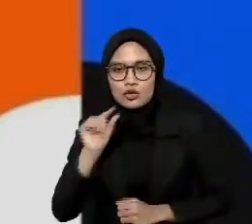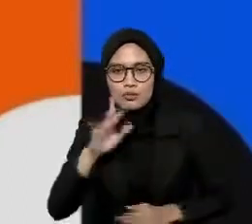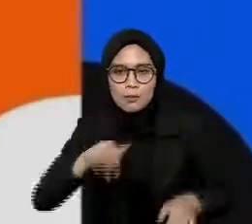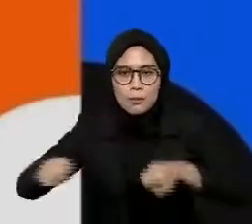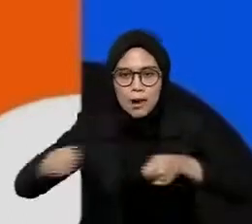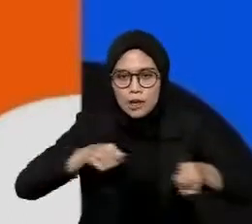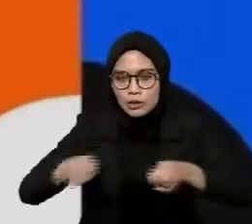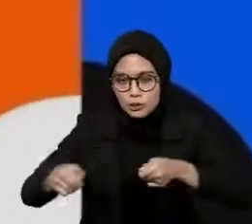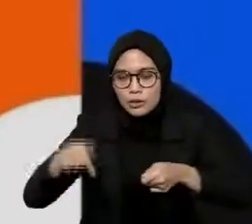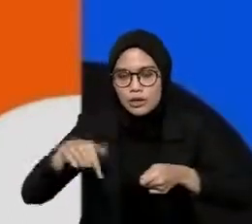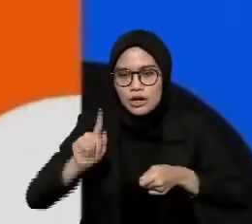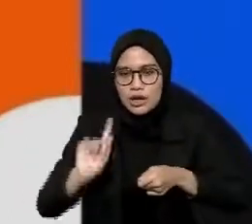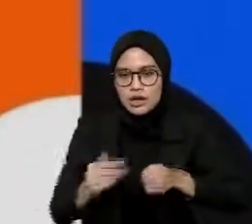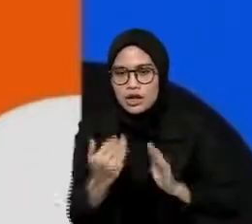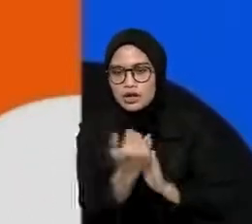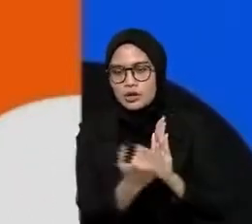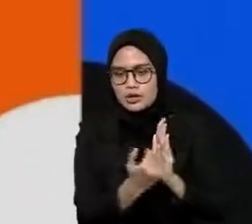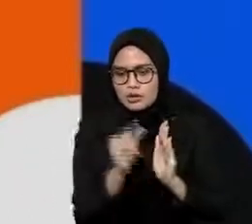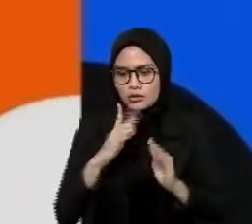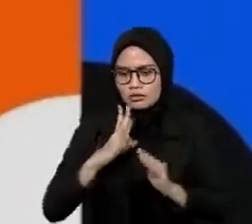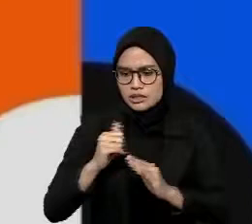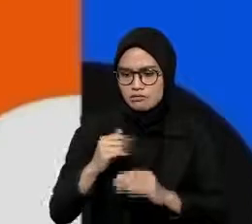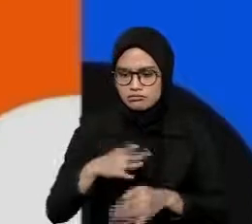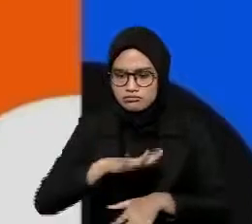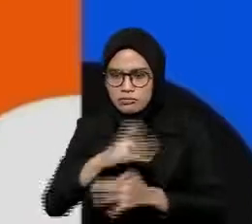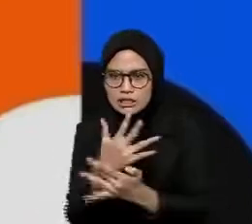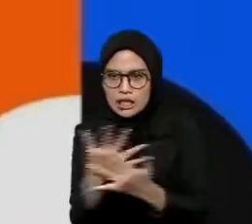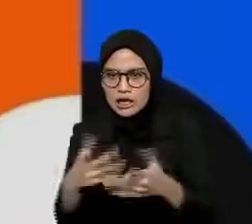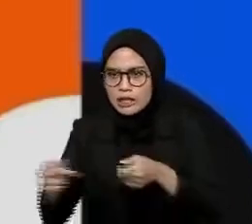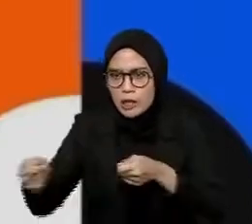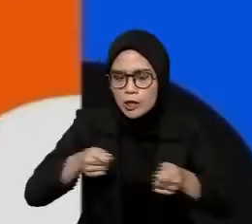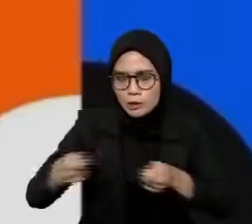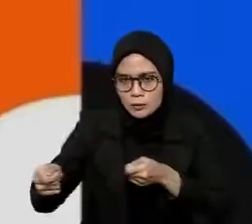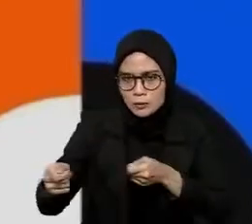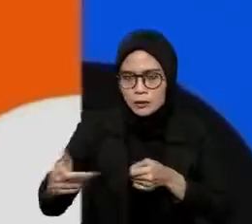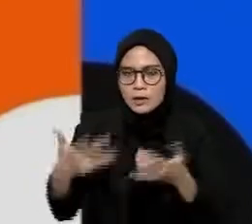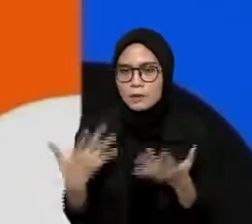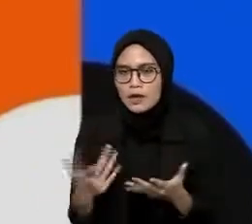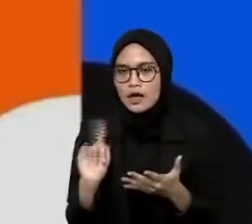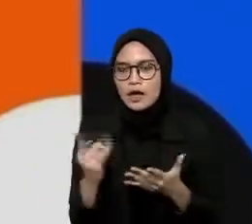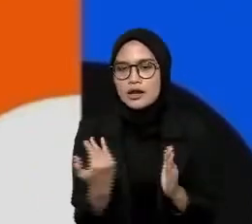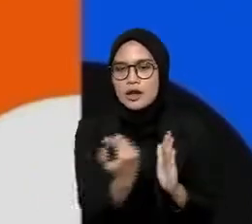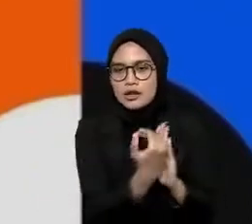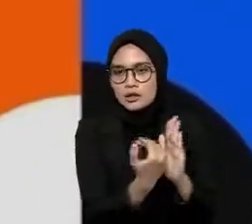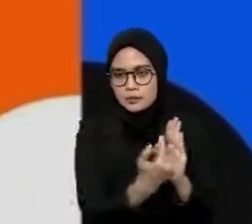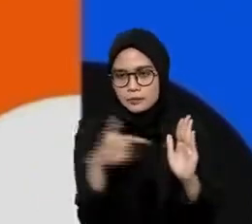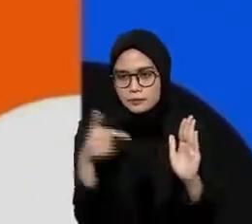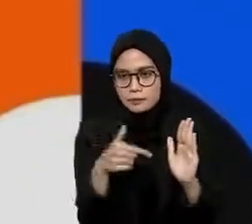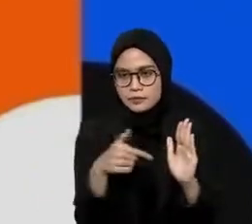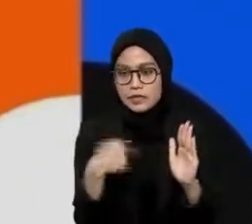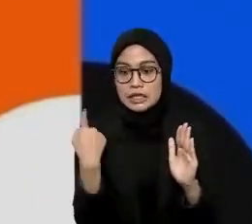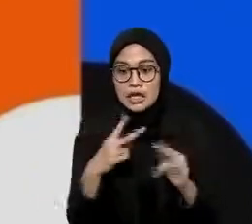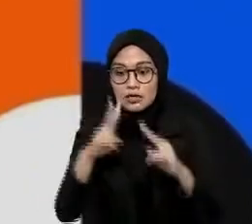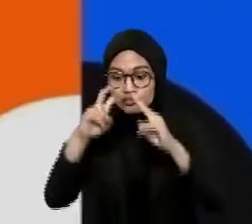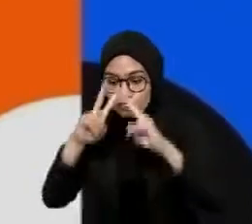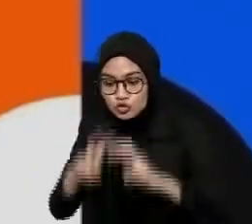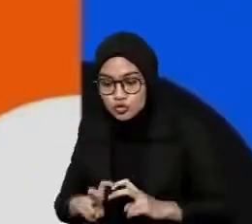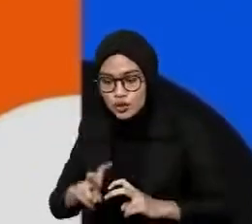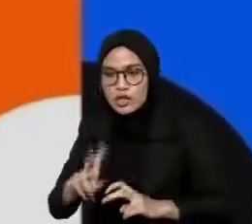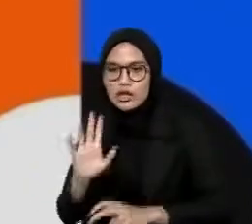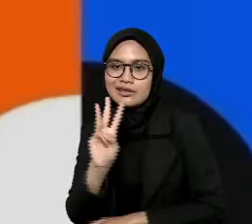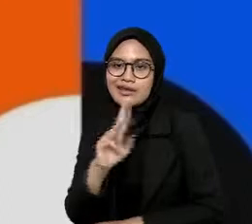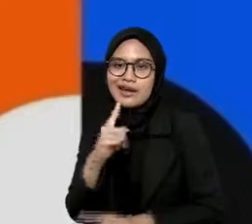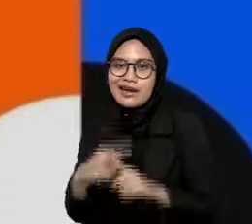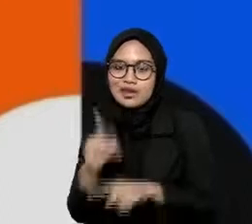melakukan perjalanan atau mobilitas ini, kami di Kementerian Perhubungan telah melakukan 3 kali survei, yaitu